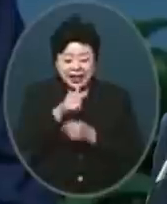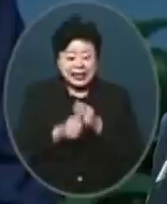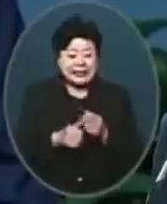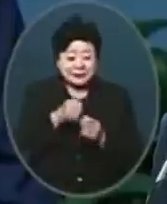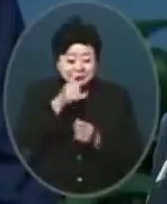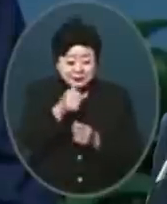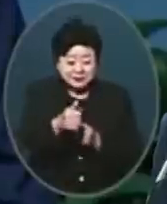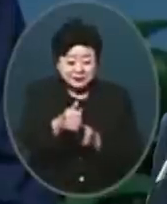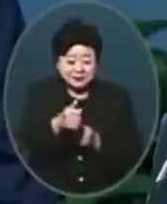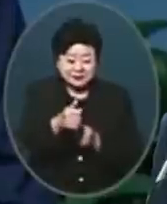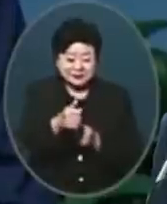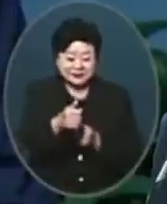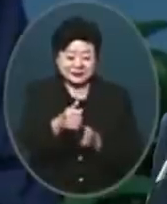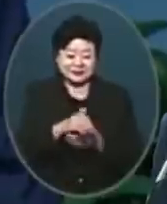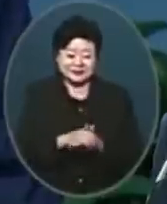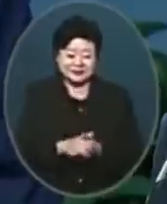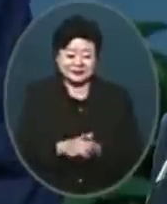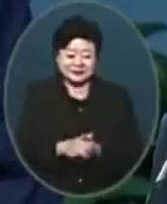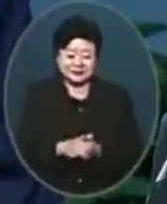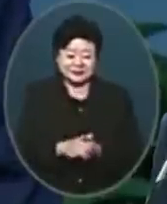하나님이